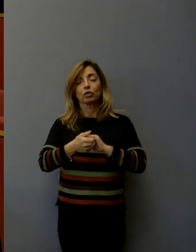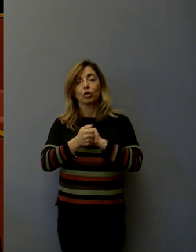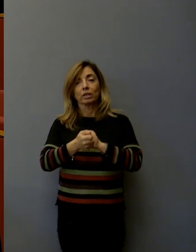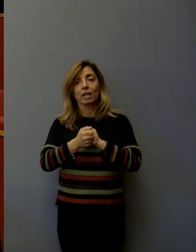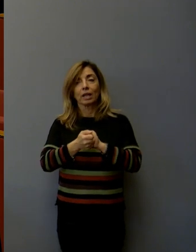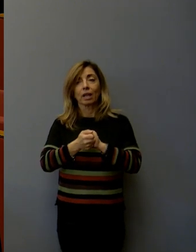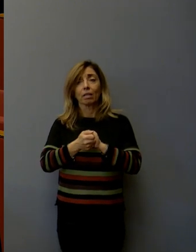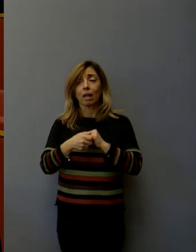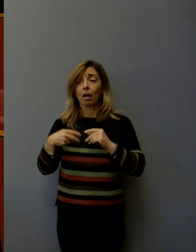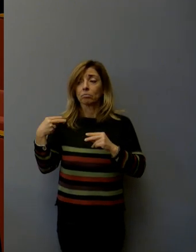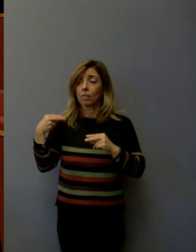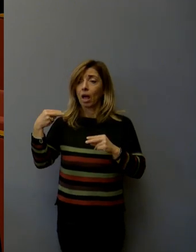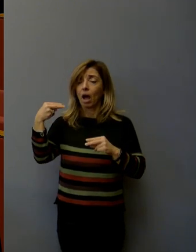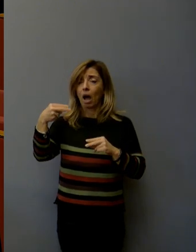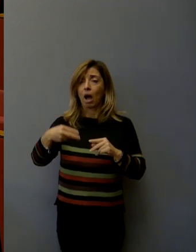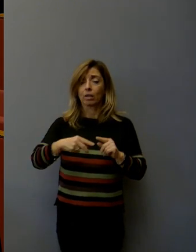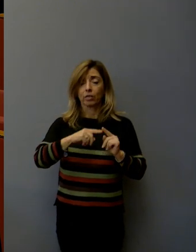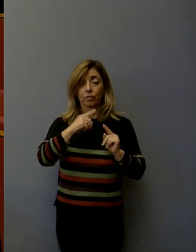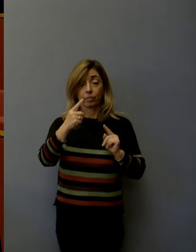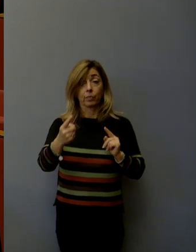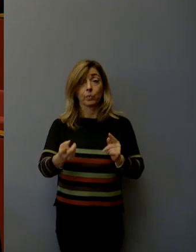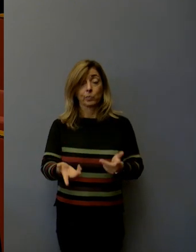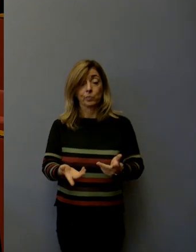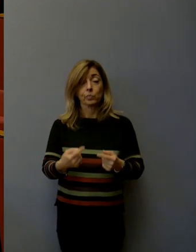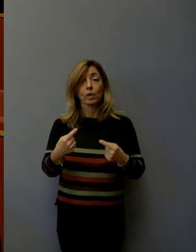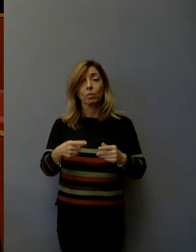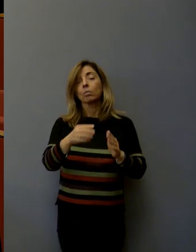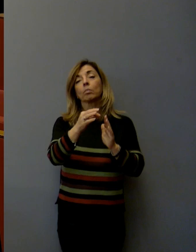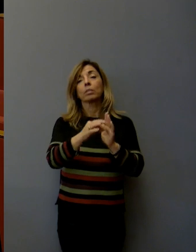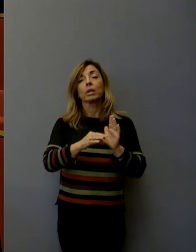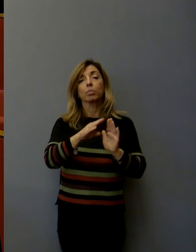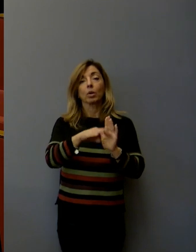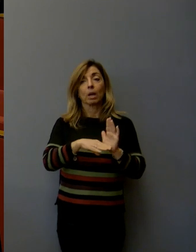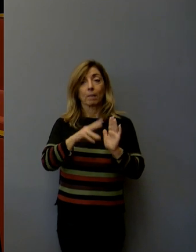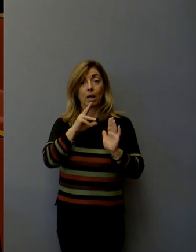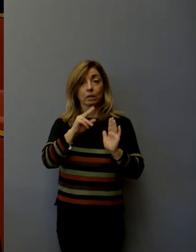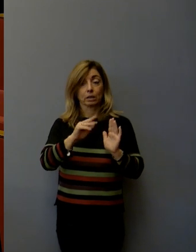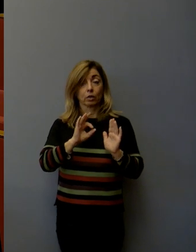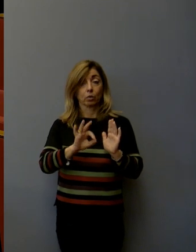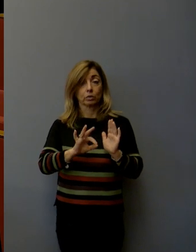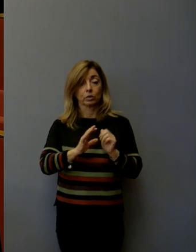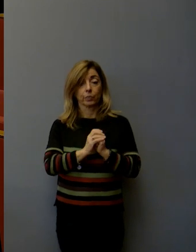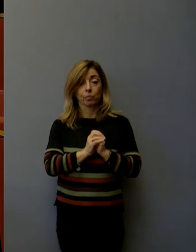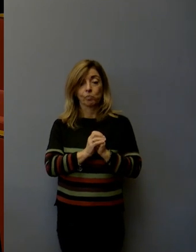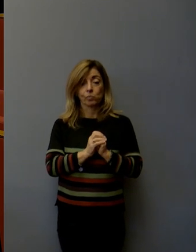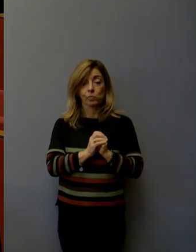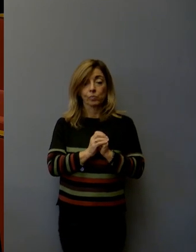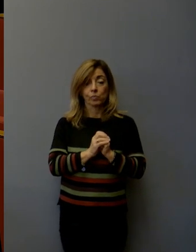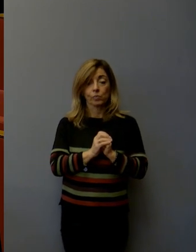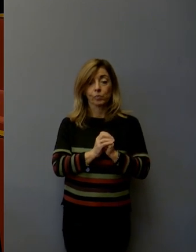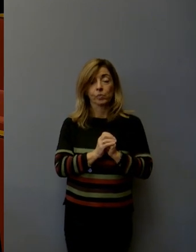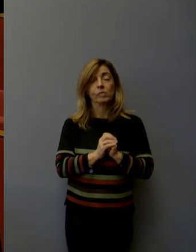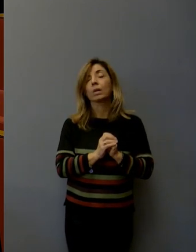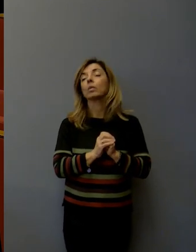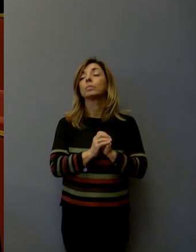dei secoli Ecco così recitano le linee programmatiche e nel Solco di questa